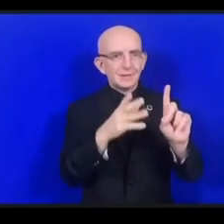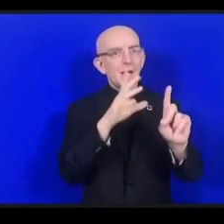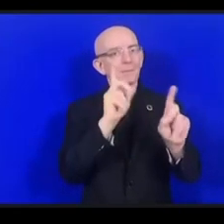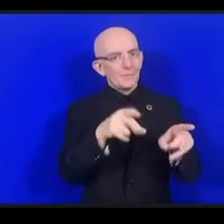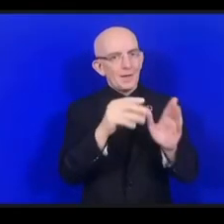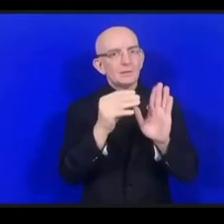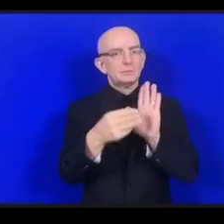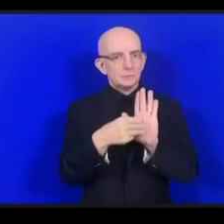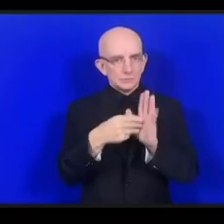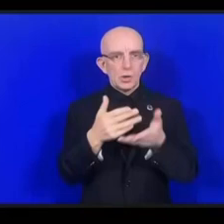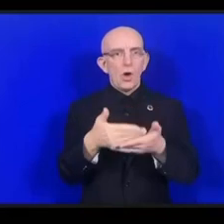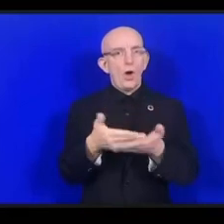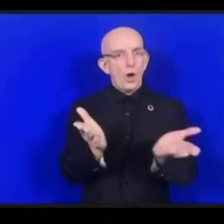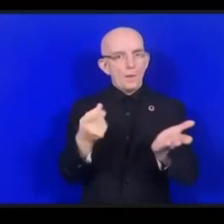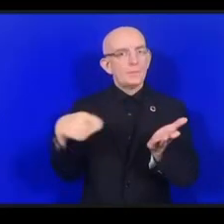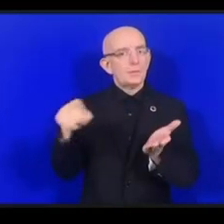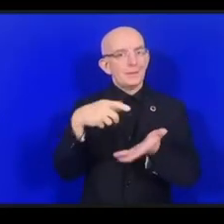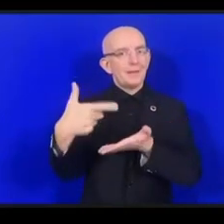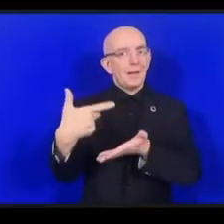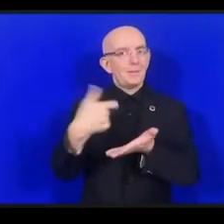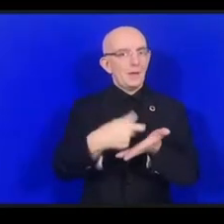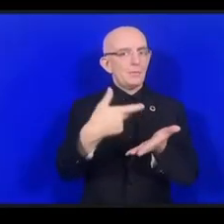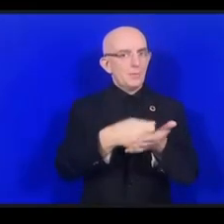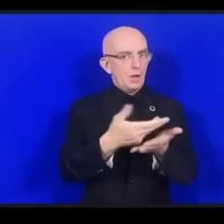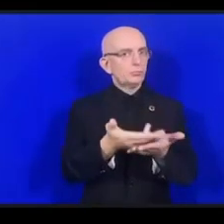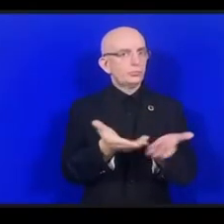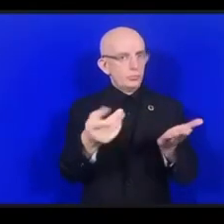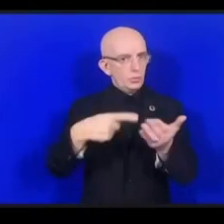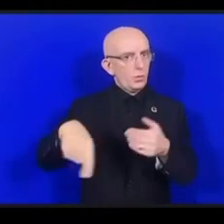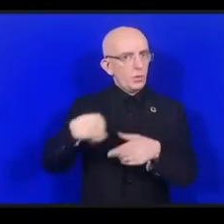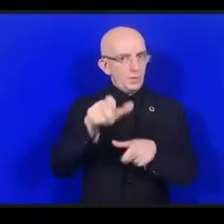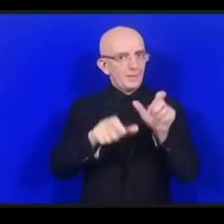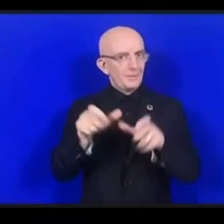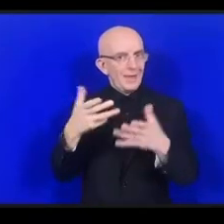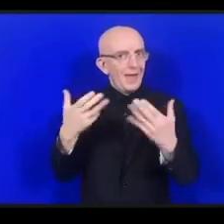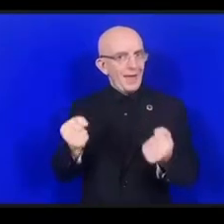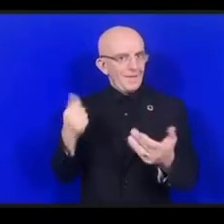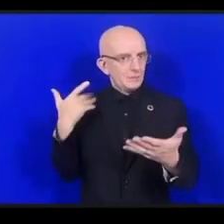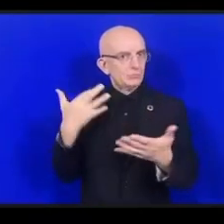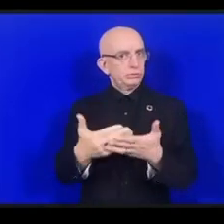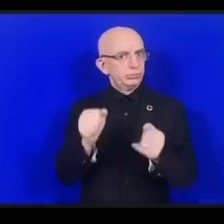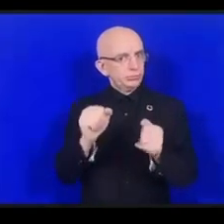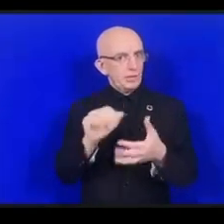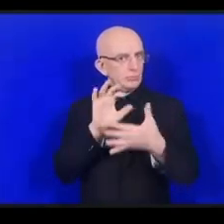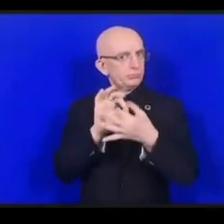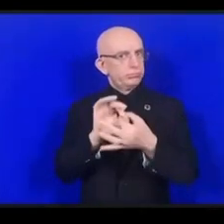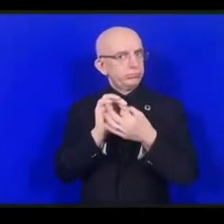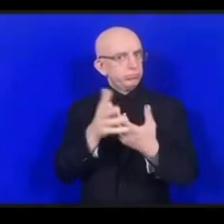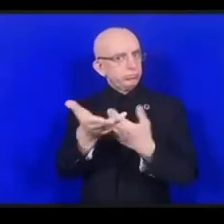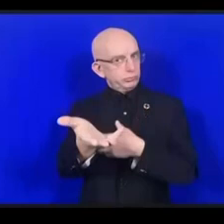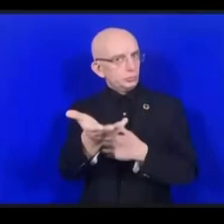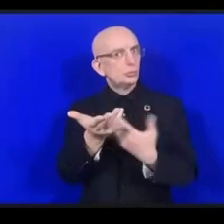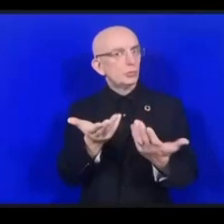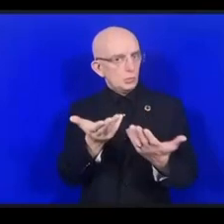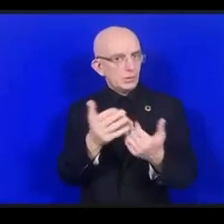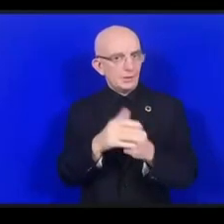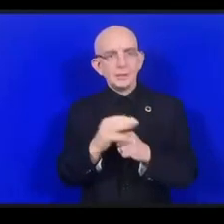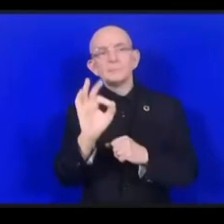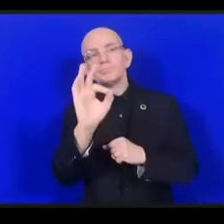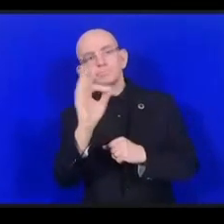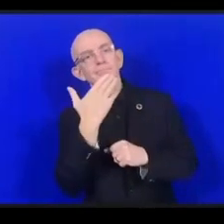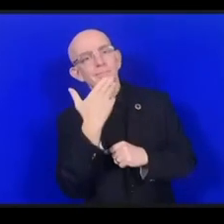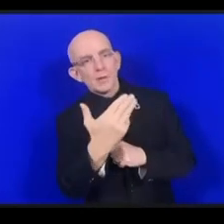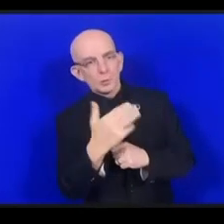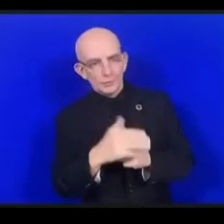迎您刚才讲的这些专业经验，可以从中受益的。非常感谢，很高兴啊！现在我们的这